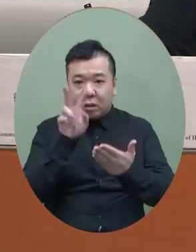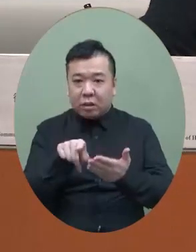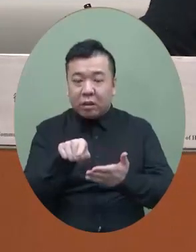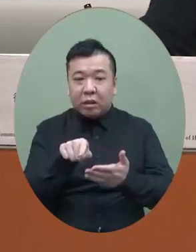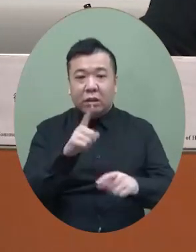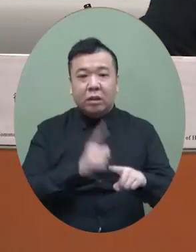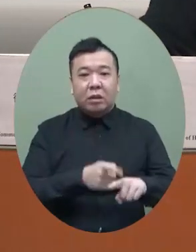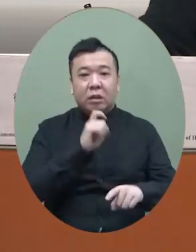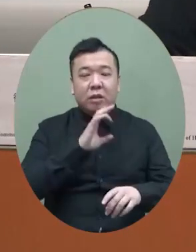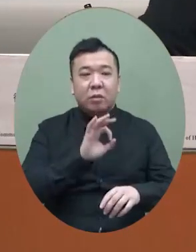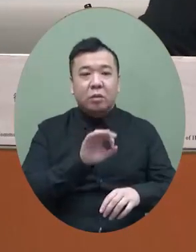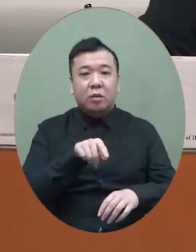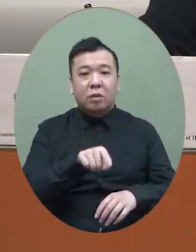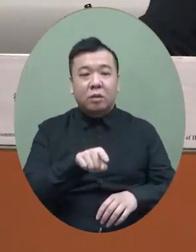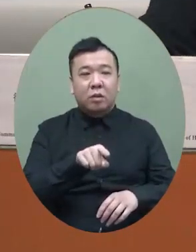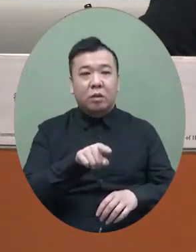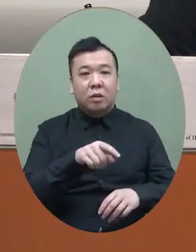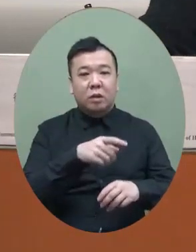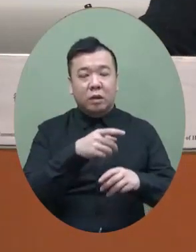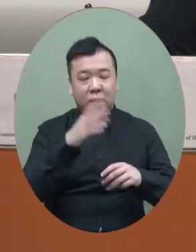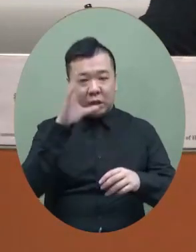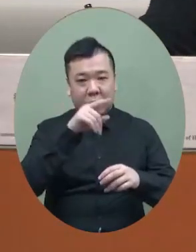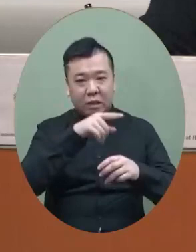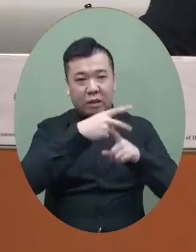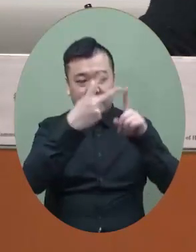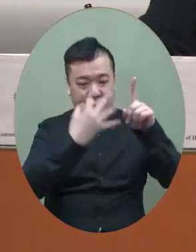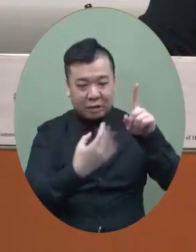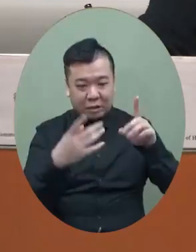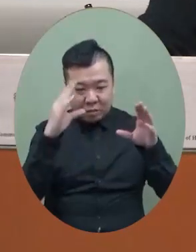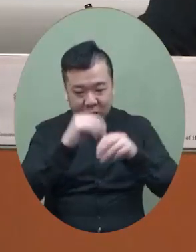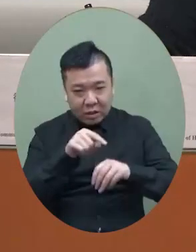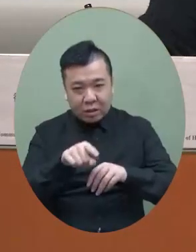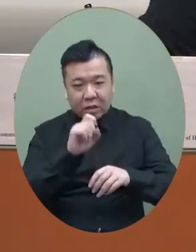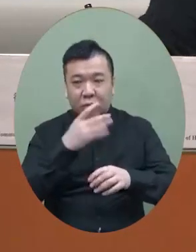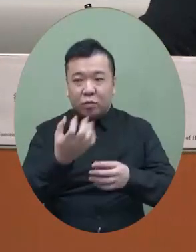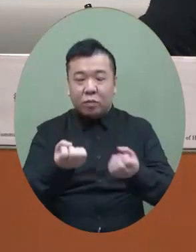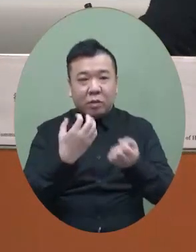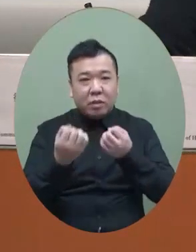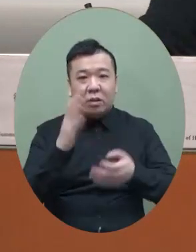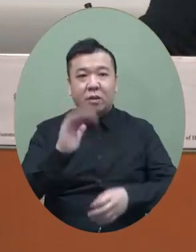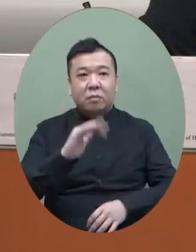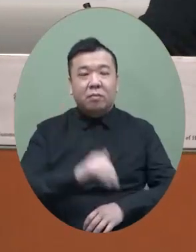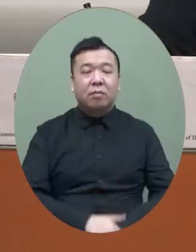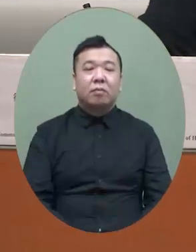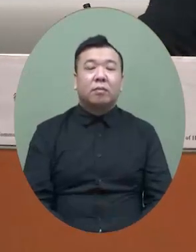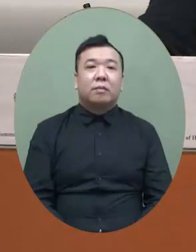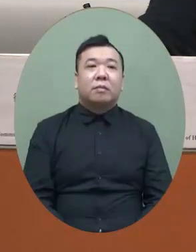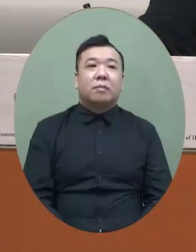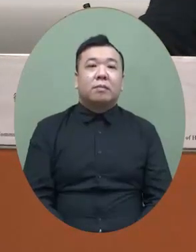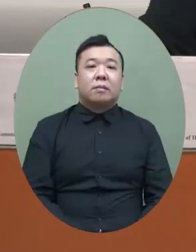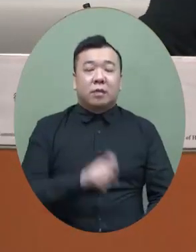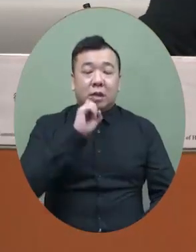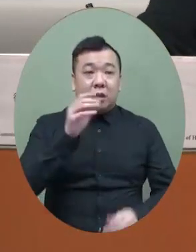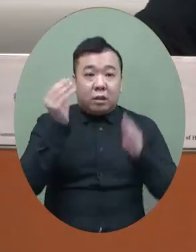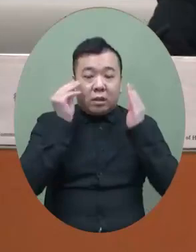冇啲垂直群組係即係啲個人係咁樣嘅情況可以講下咧？同埋就係就住都有消息